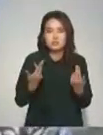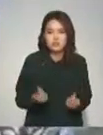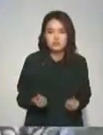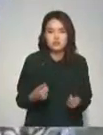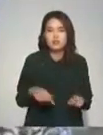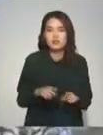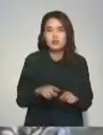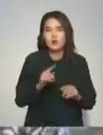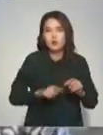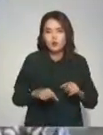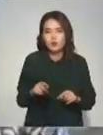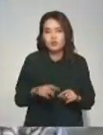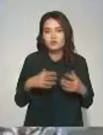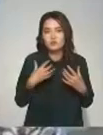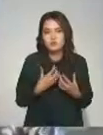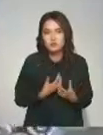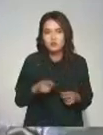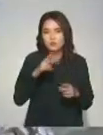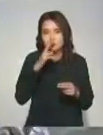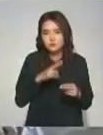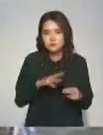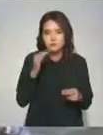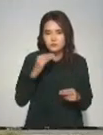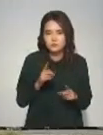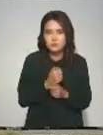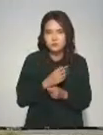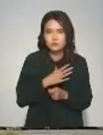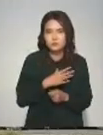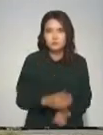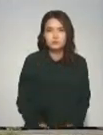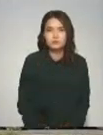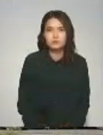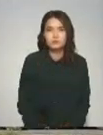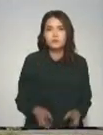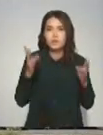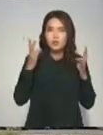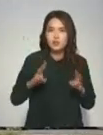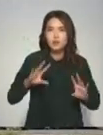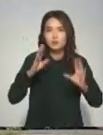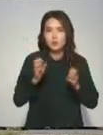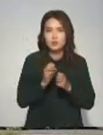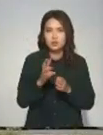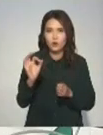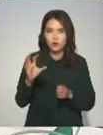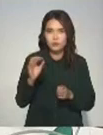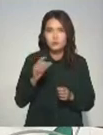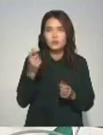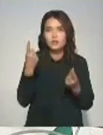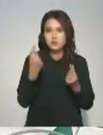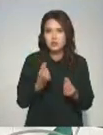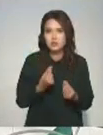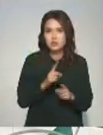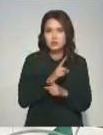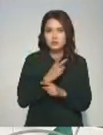шоке. Родители стали еще внимательнее следить за своими детьми. Трагедия произошла 13 октября. За день до